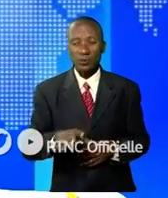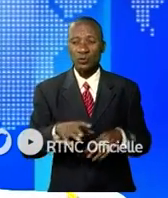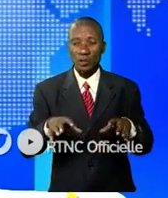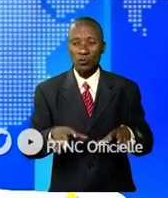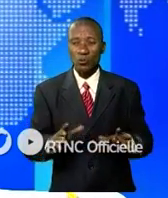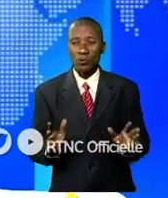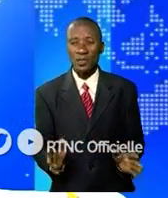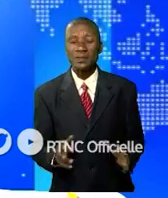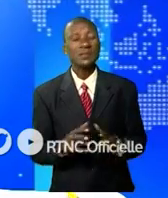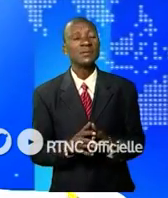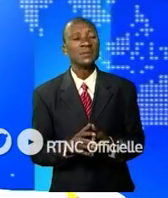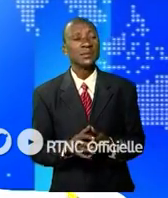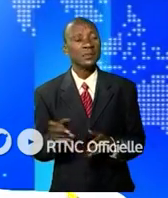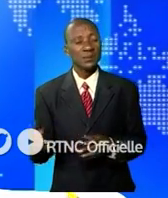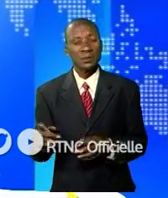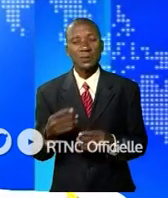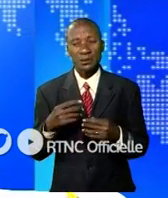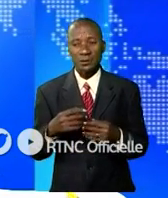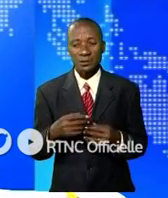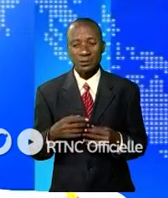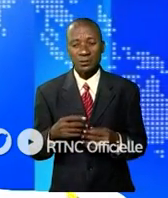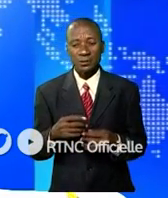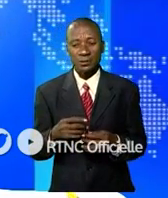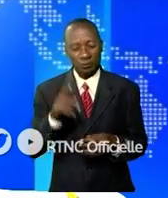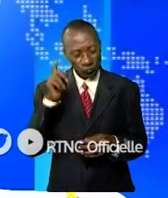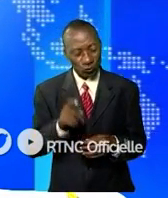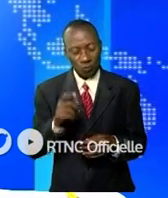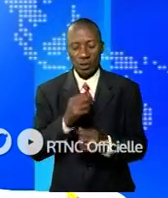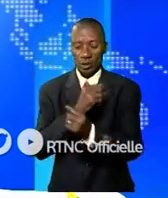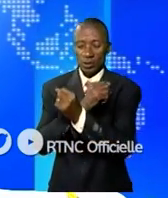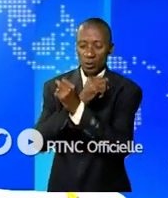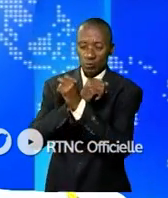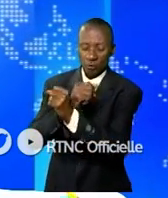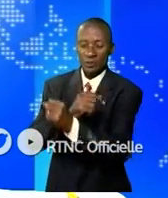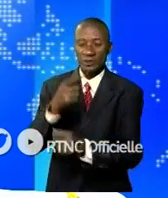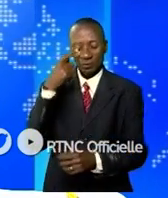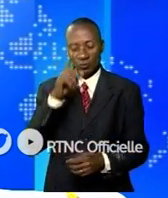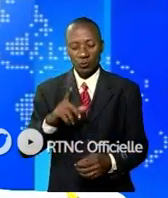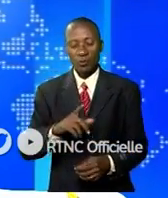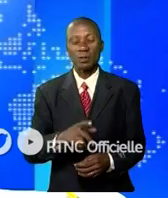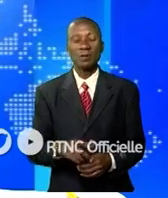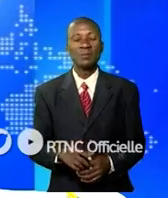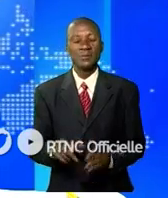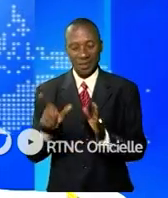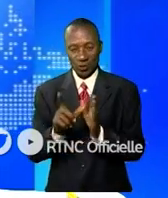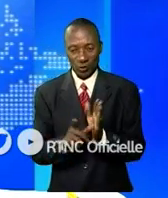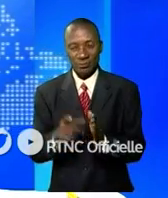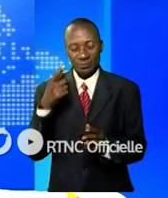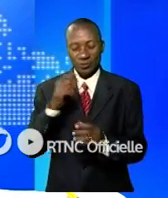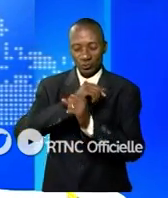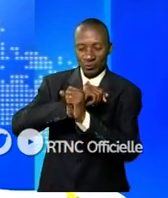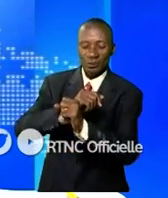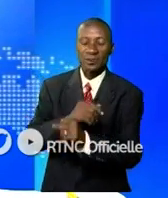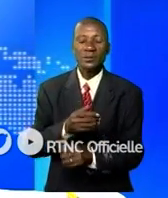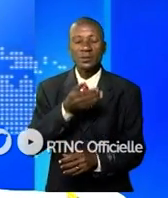s'implique dans la stricte observance des gestes barrières à travers les lieux publics à Kinshasa. Difficile et même très difficile pour les